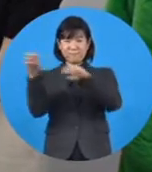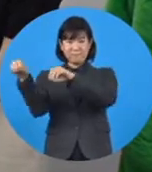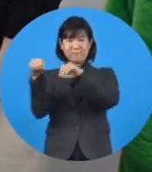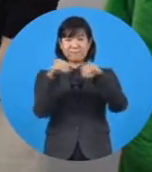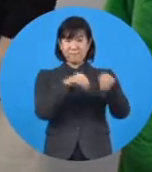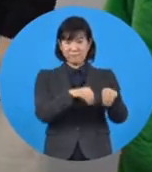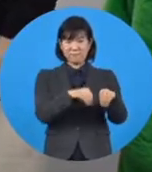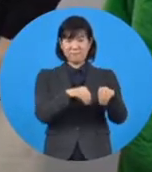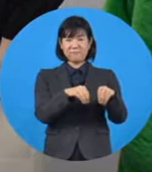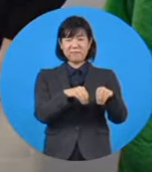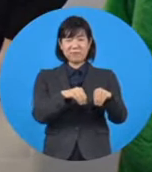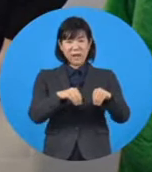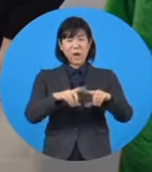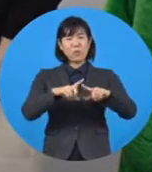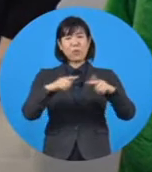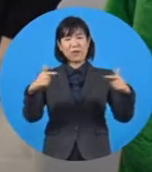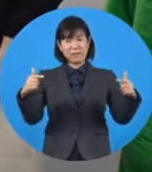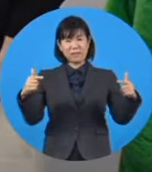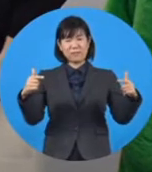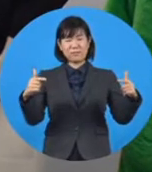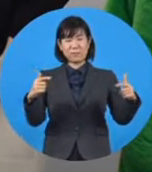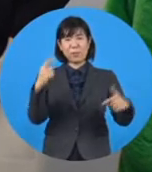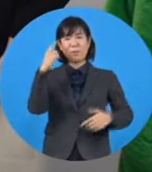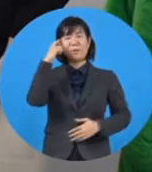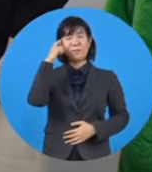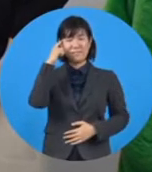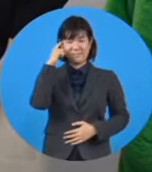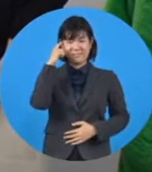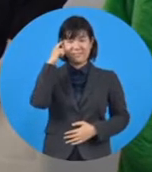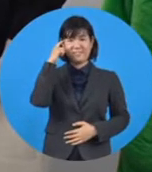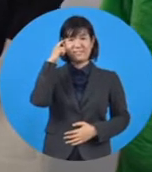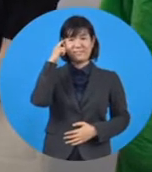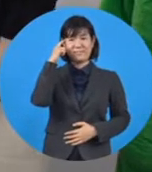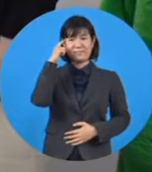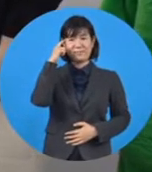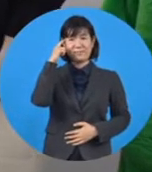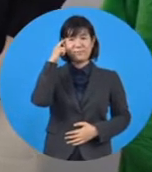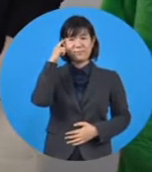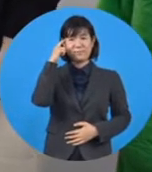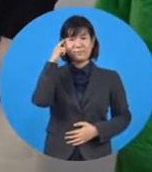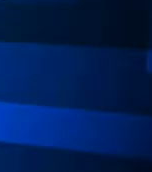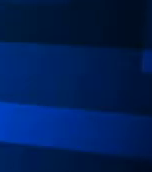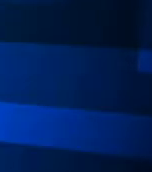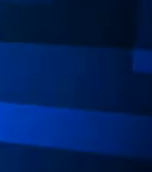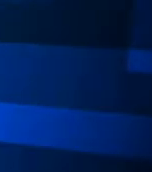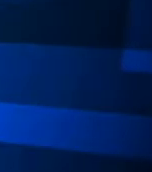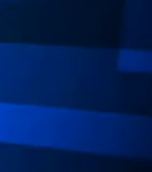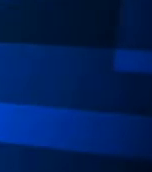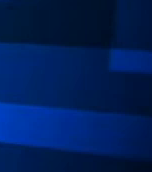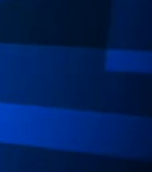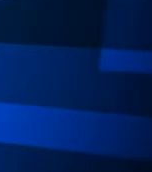郊外へと、移転してきて板橋区で非常に盛んになったという経緯があります。